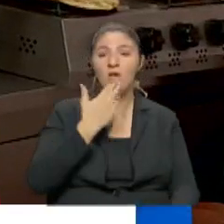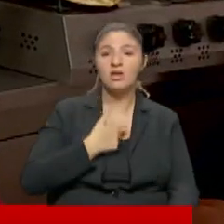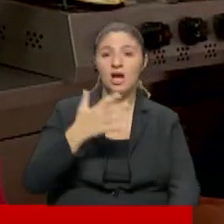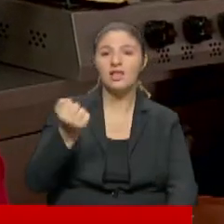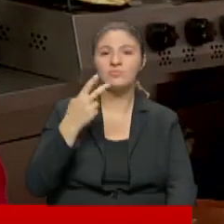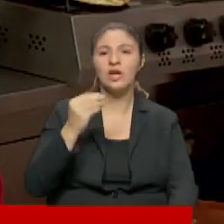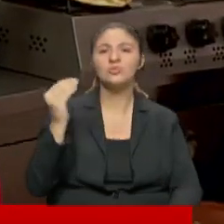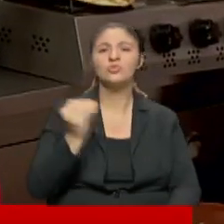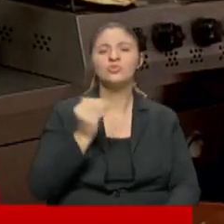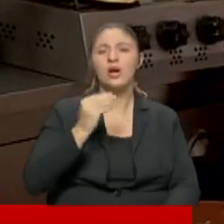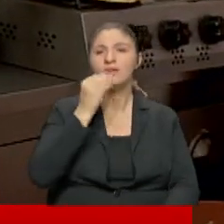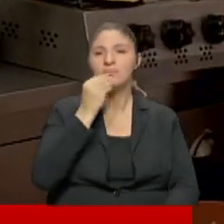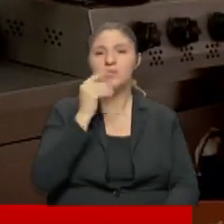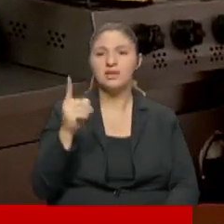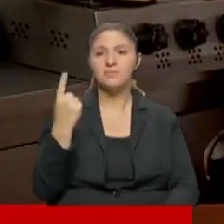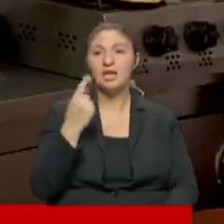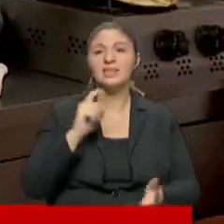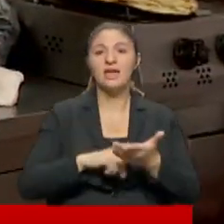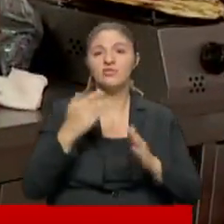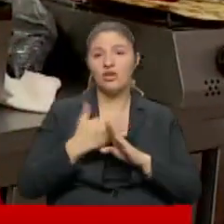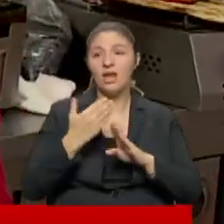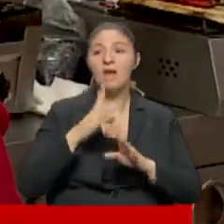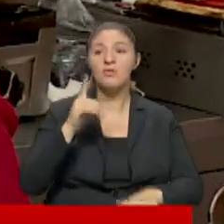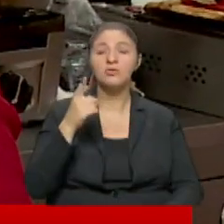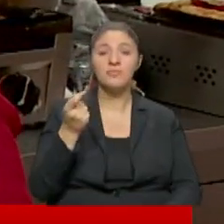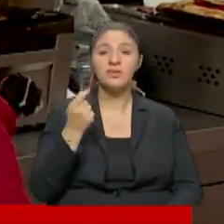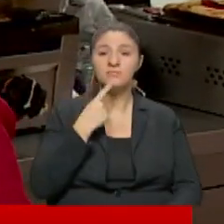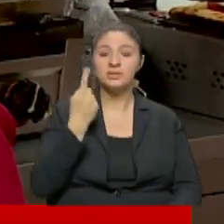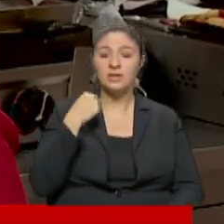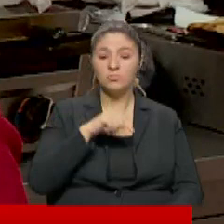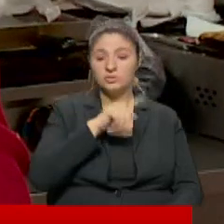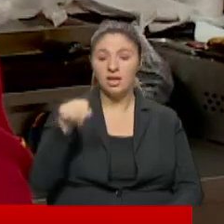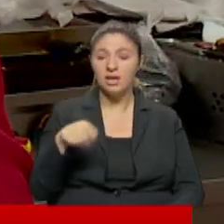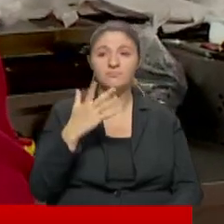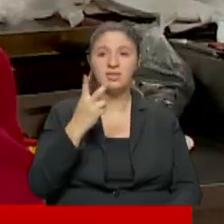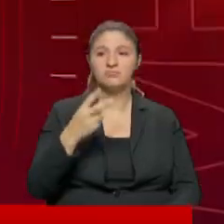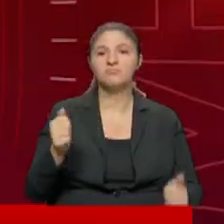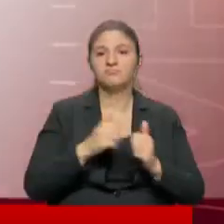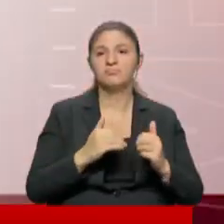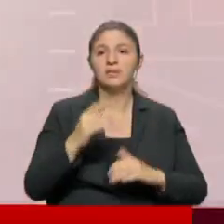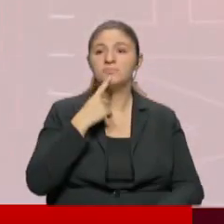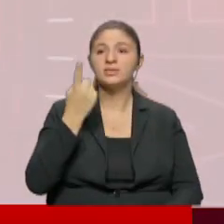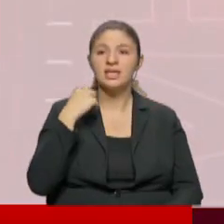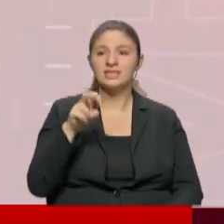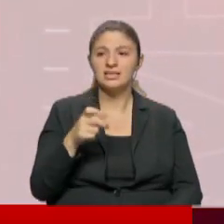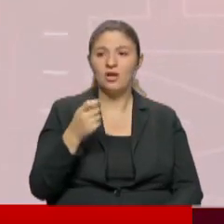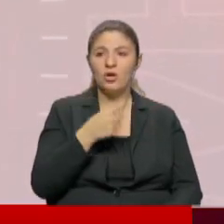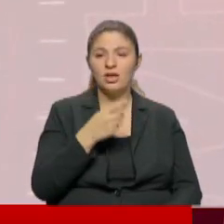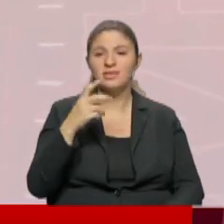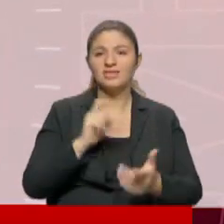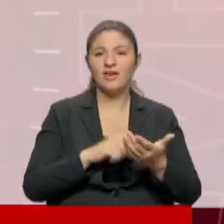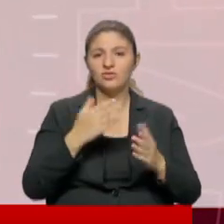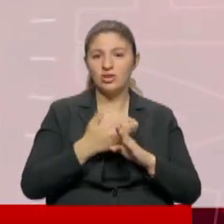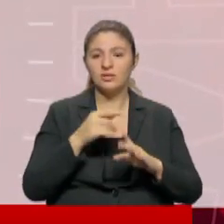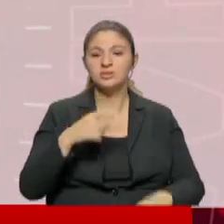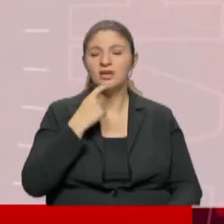öğrencilerin alabileceği en uygun fiyatlı yiyeceklerden de tavuk döner, ancak onun da fiyatı geçen yıldan bu yıla 2 kat arttı. Geçen yıl fiyatı 8 lira olan tavuk